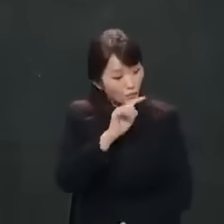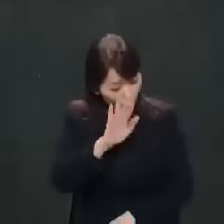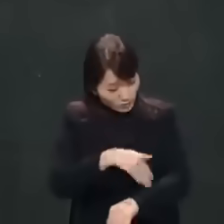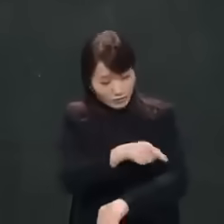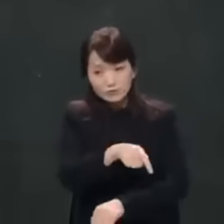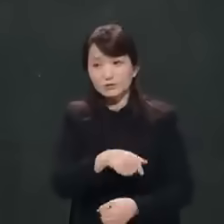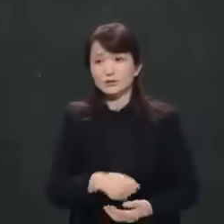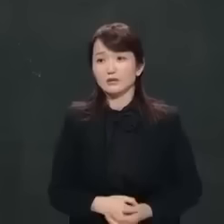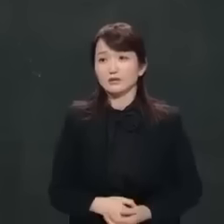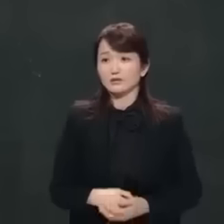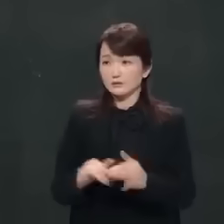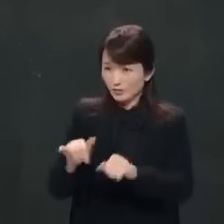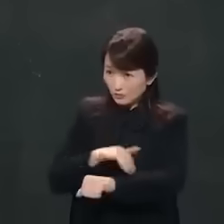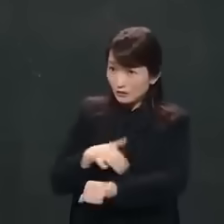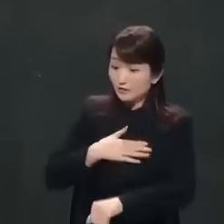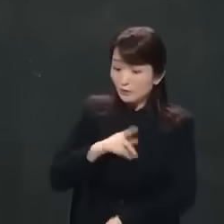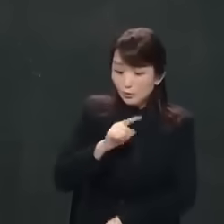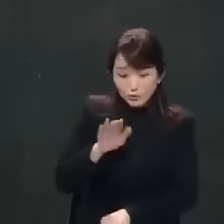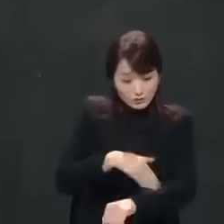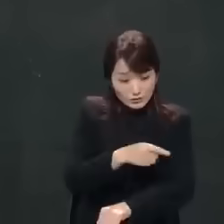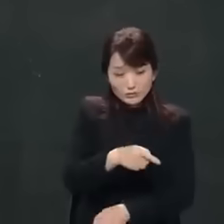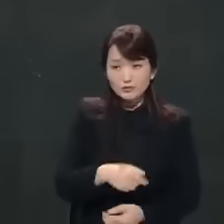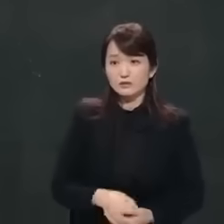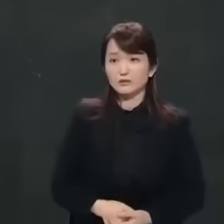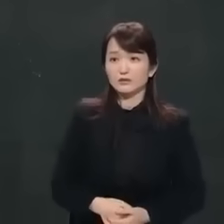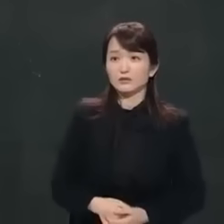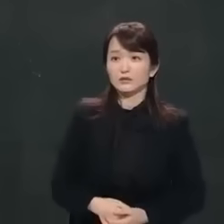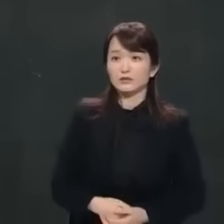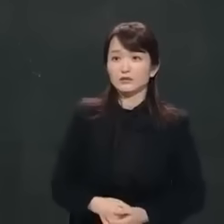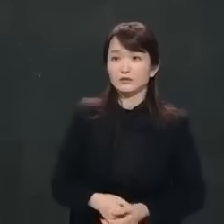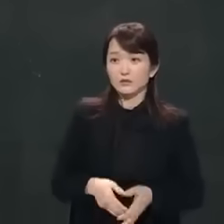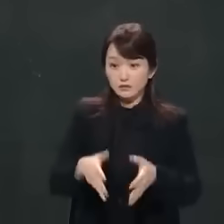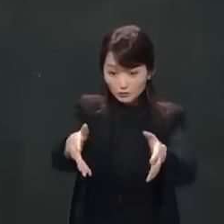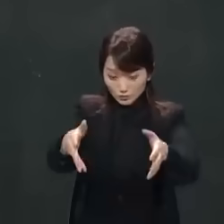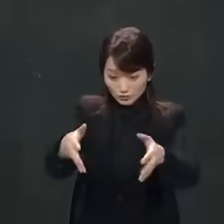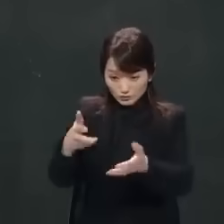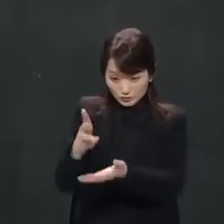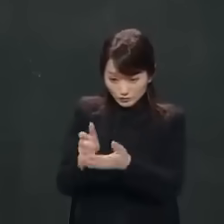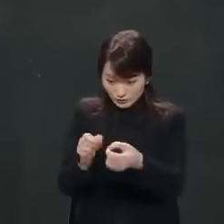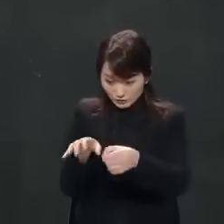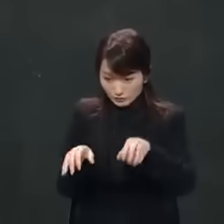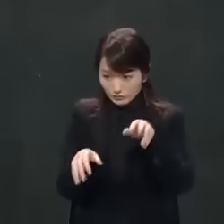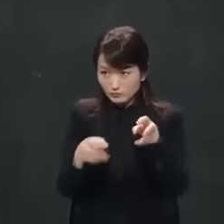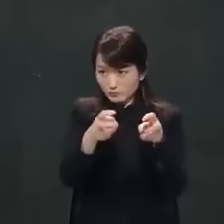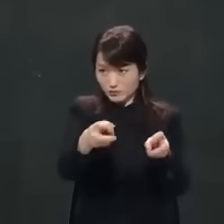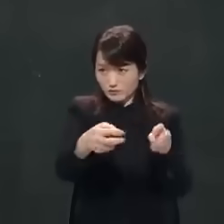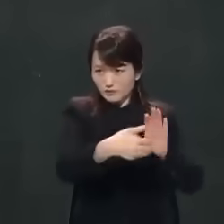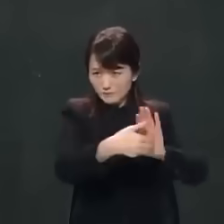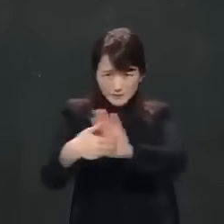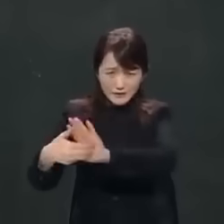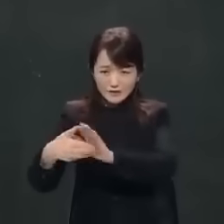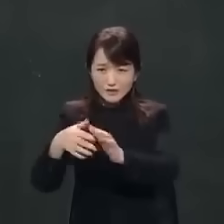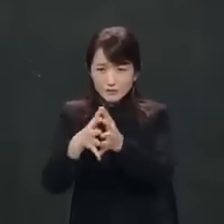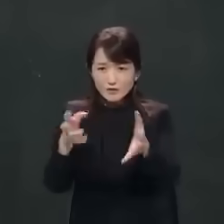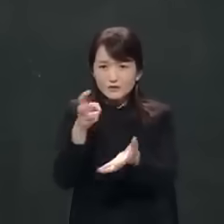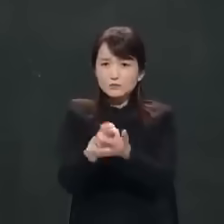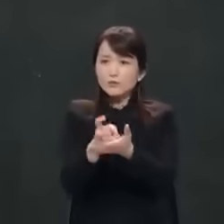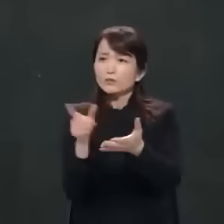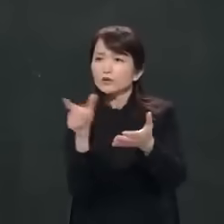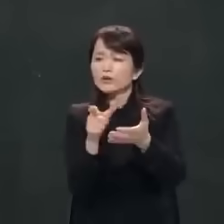사람들이 불편하다잖아요. 내가 뭘 그래 잘못했어. 뭘 그래 잘못했긴 해. 동네 주차를 법적으로 아파트 규약으로 가져가려 했는데.